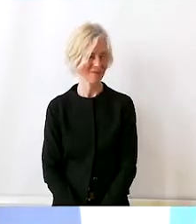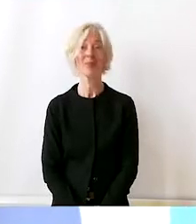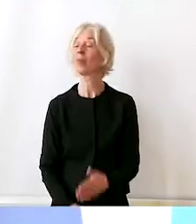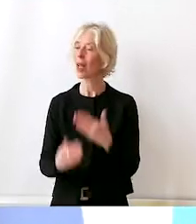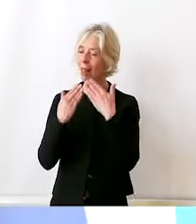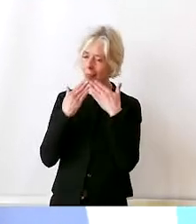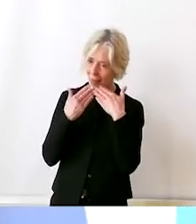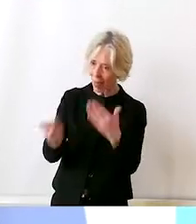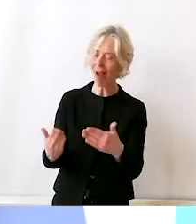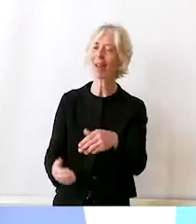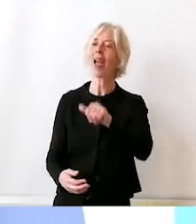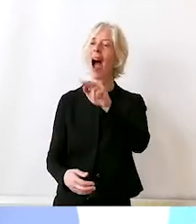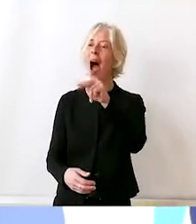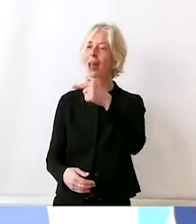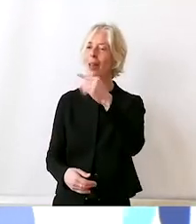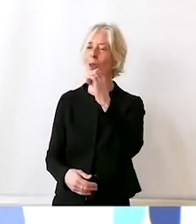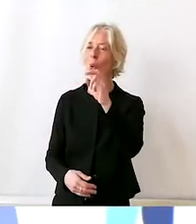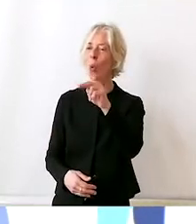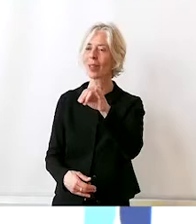Danke, Antonia.